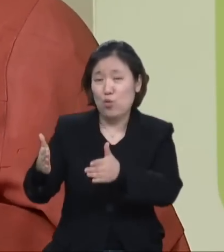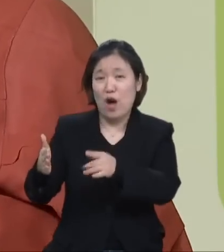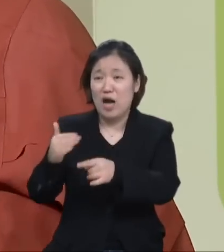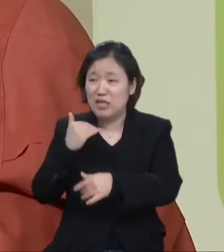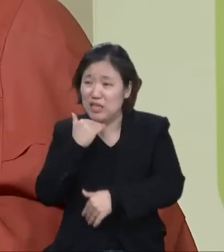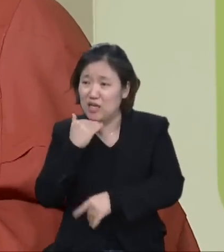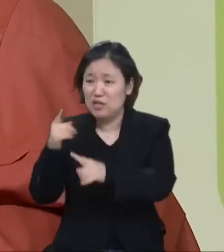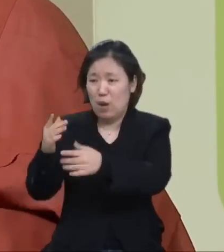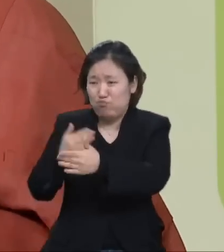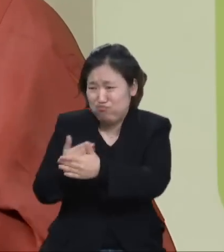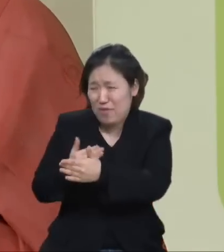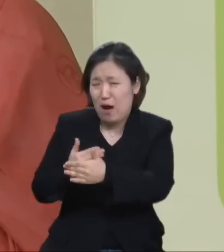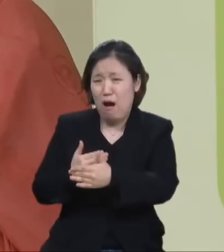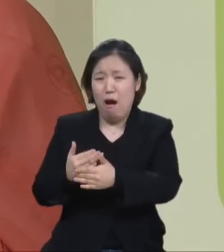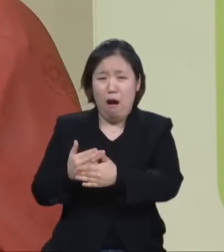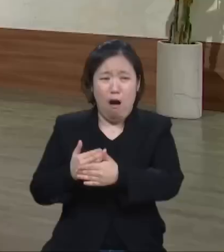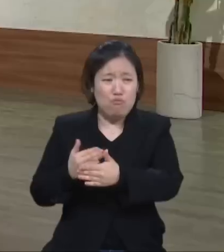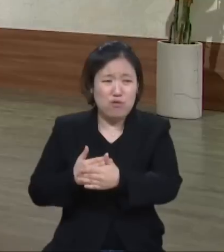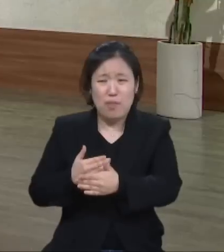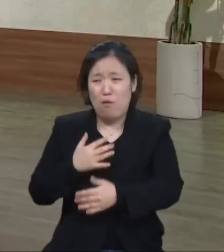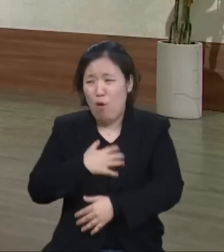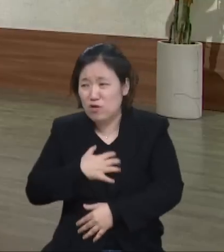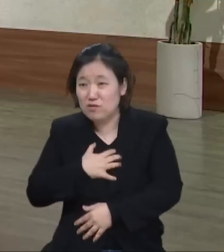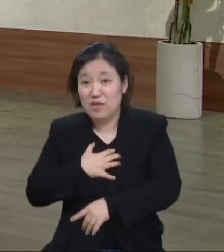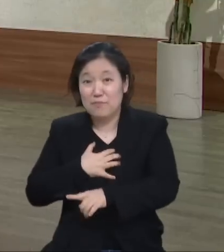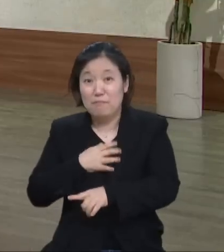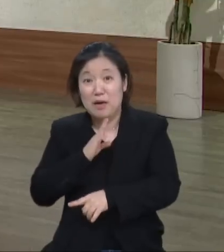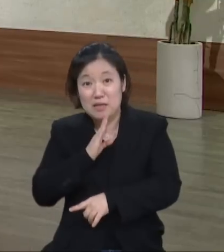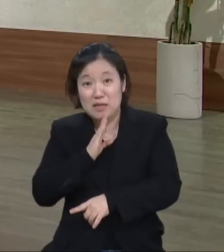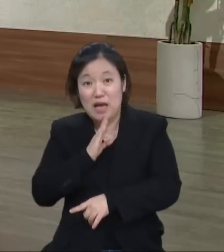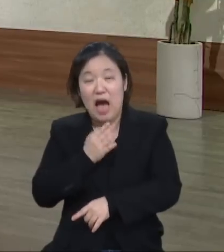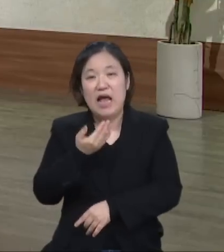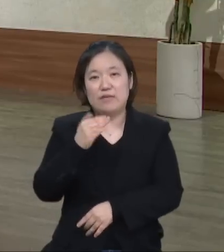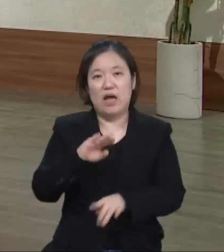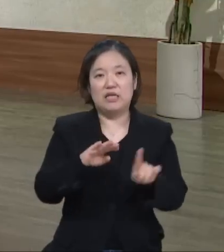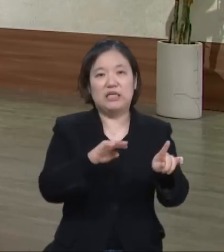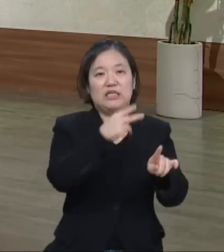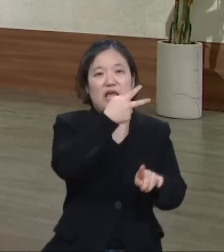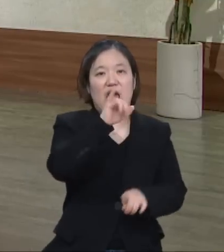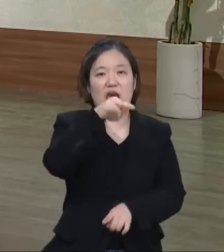이제 평소에 불심이 지극했던 대선행 보살님이